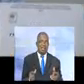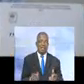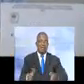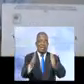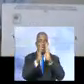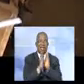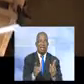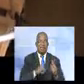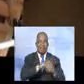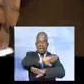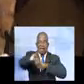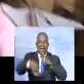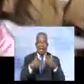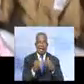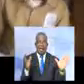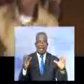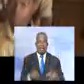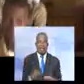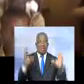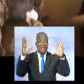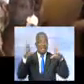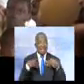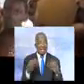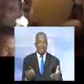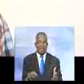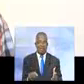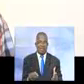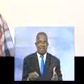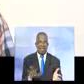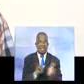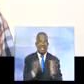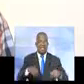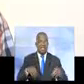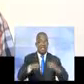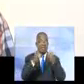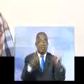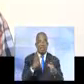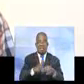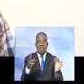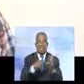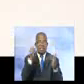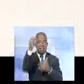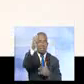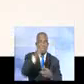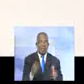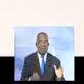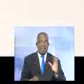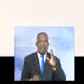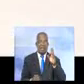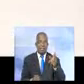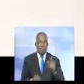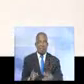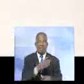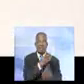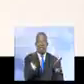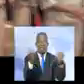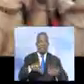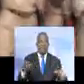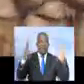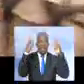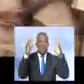s'approprier ce projet. La société initiatrice du projet entend expérimenter le projet nigérien en Côte d'Ivoire